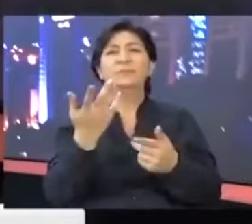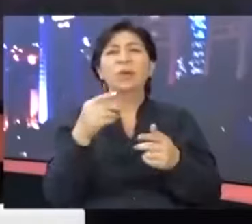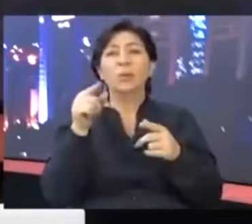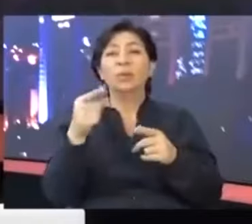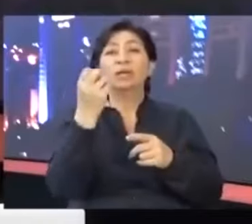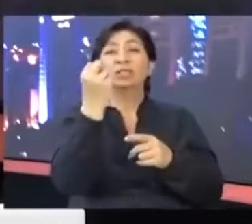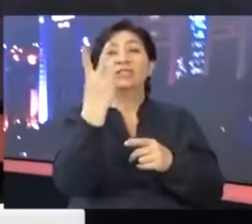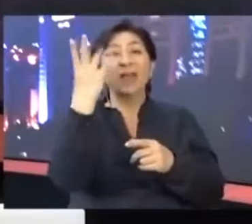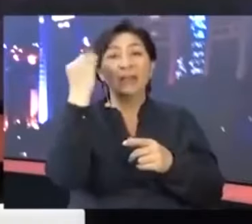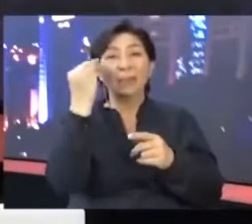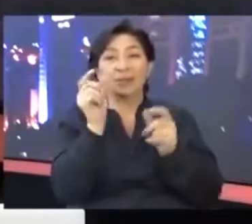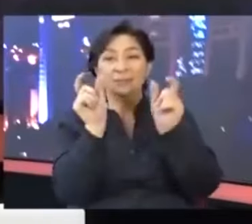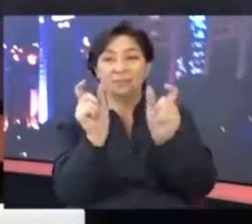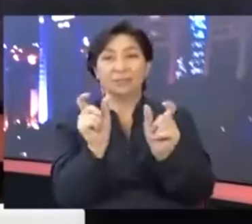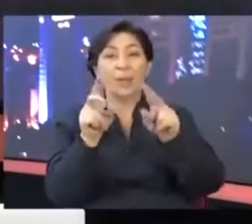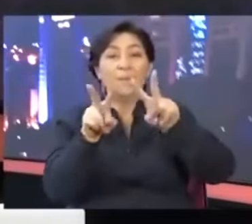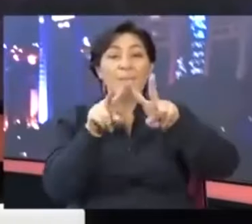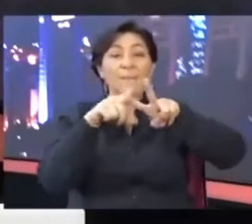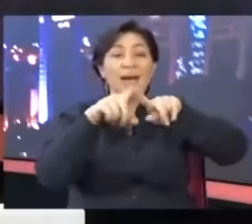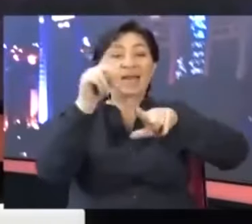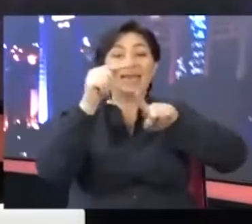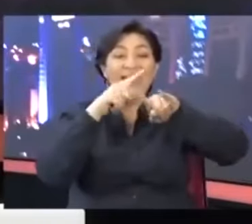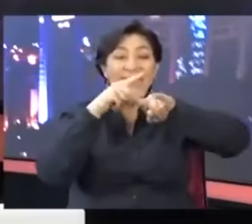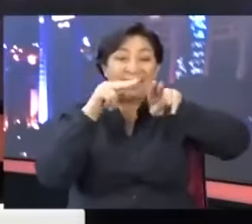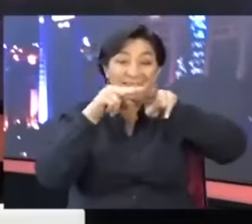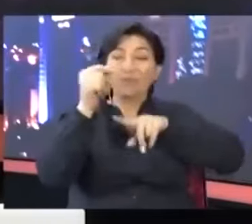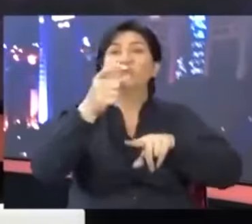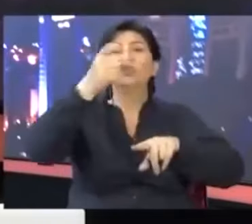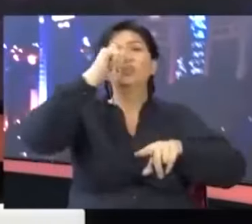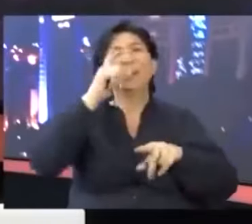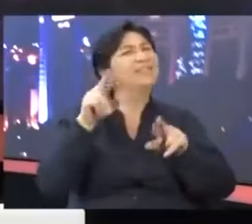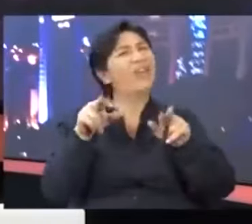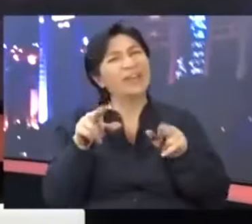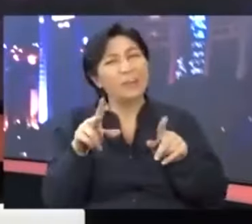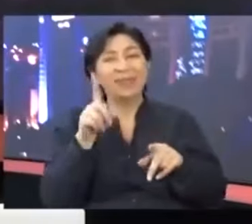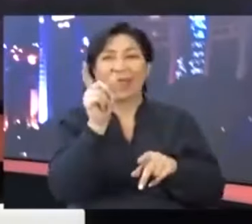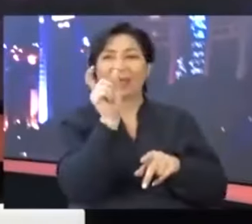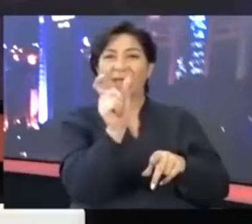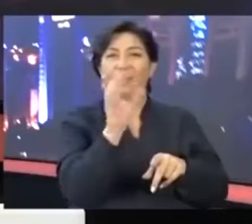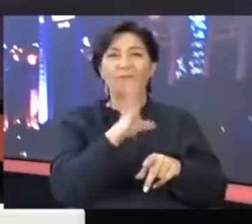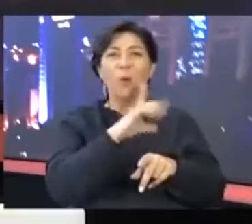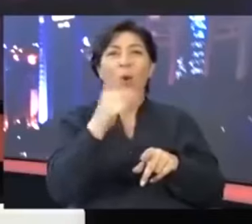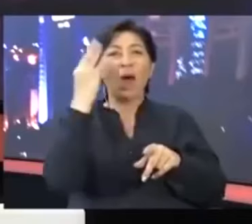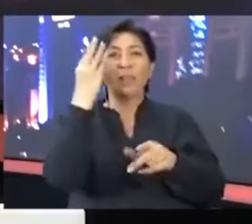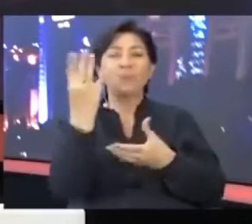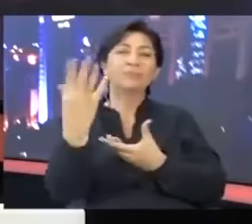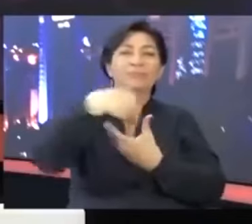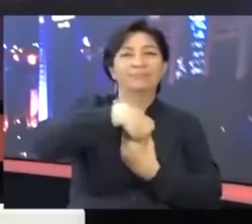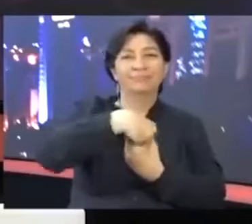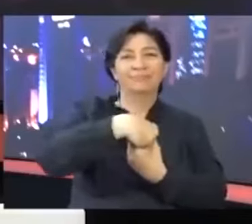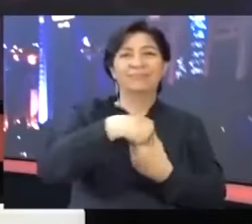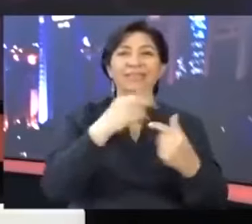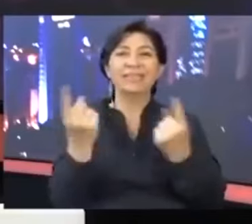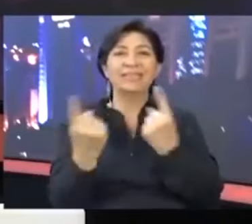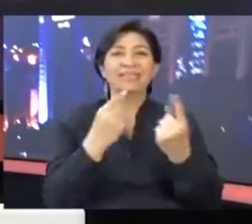Yaşar Hoca Burada iki anlamı yan yana yazıyor Yani aslında Maliki de ve sultanı da iki anlama yok orada Tabii ki tek kelime var o kelime o anlamları kapsıyor ikisini birden